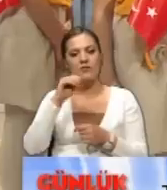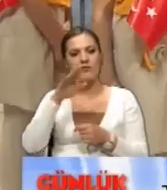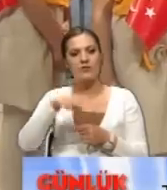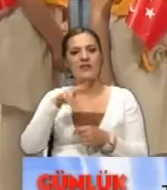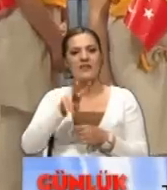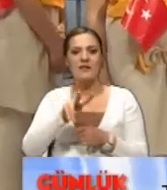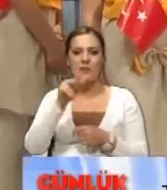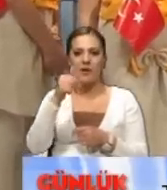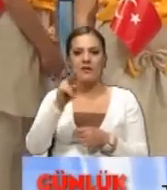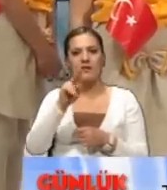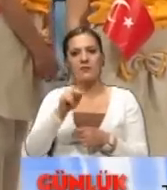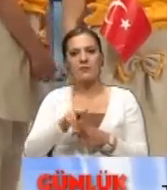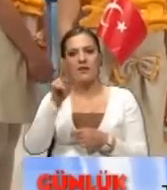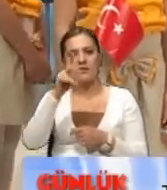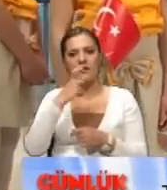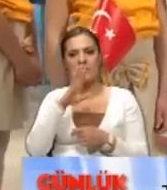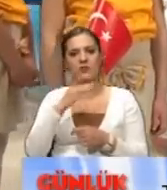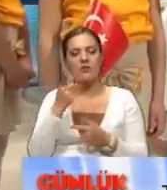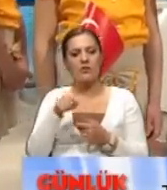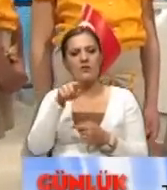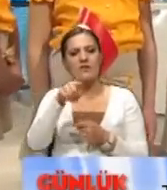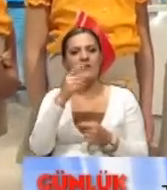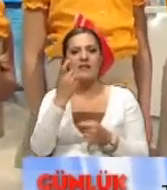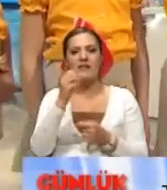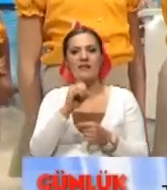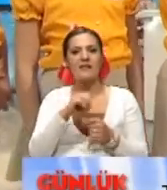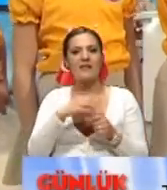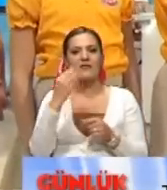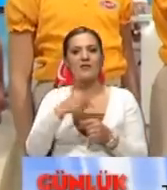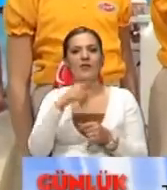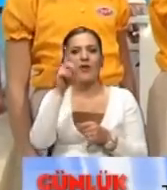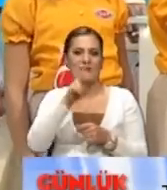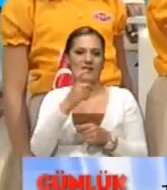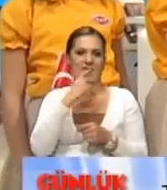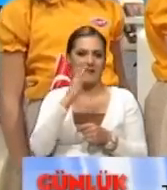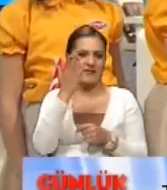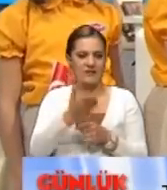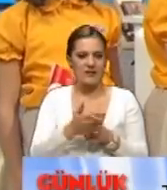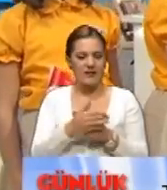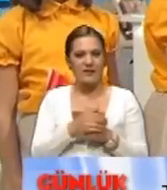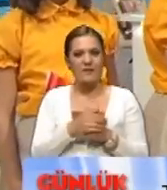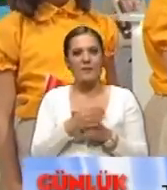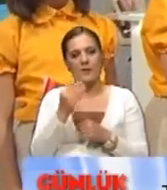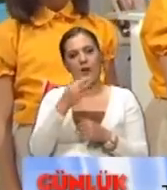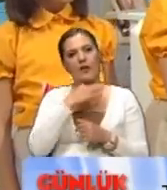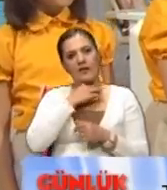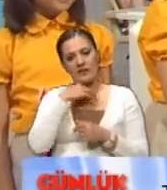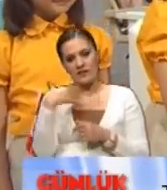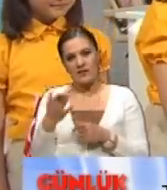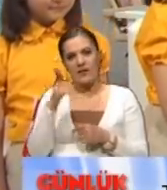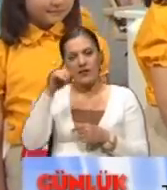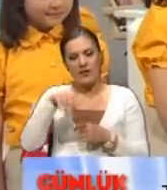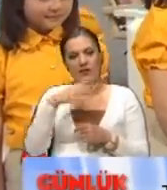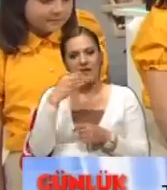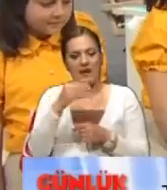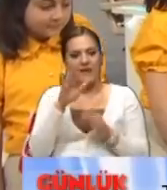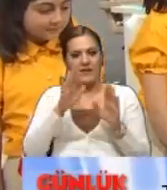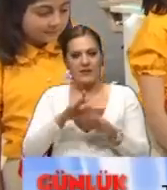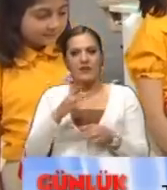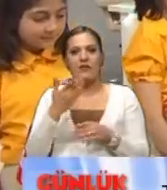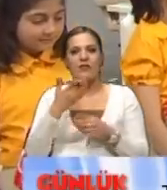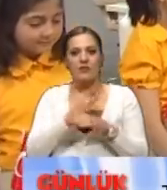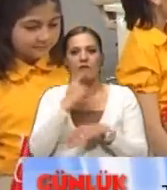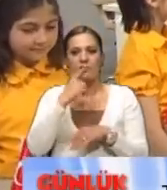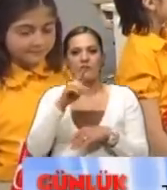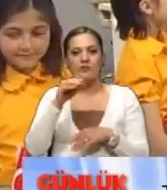yaşında. Evet. Gerçekten ama nasıl çok oluyor, iyi siz 18 yerlerde yaşındasınız. Çok teşekkür ederim. onlarla evet genç kalıyoruz. Evet.